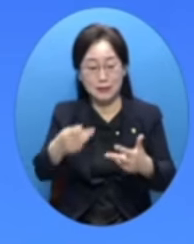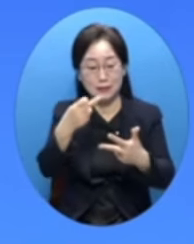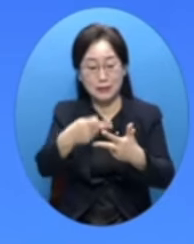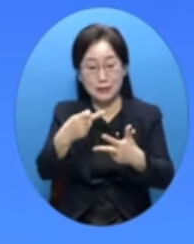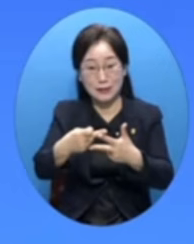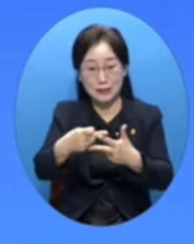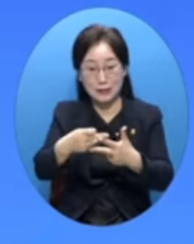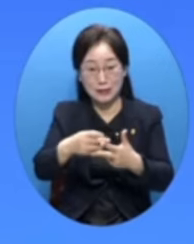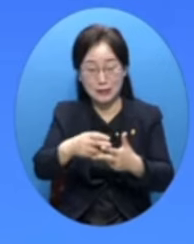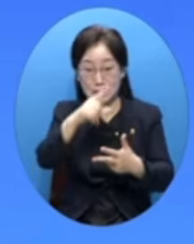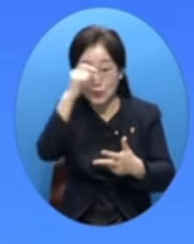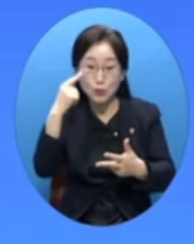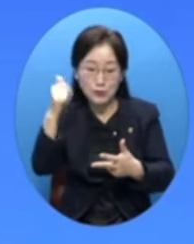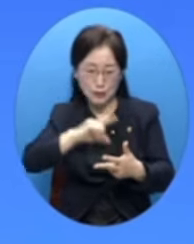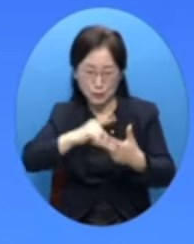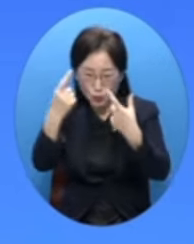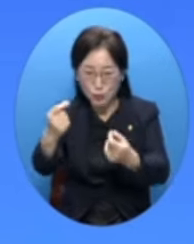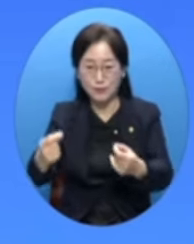똑같습니다. 이영훈입니다.